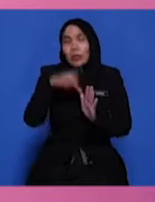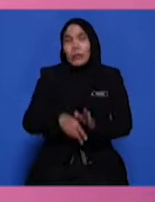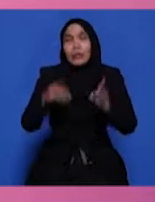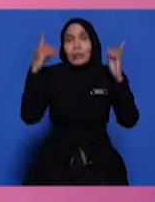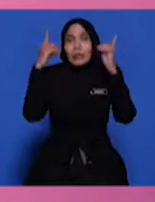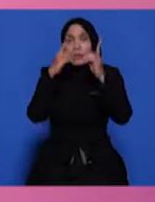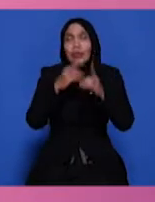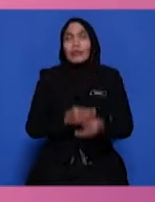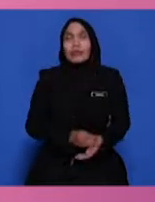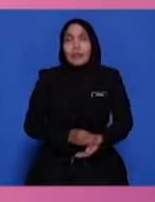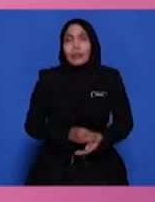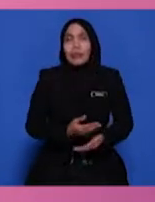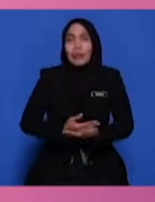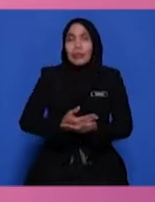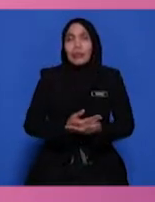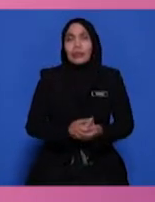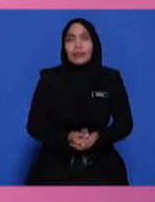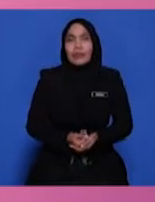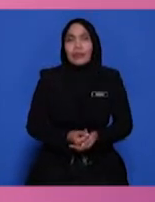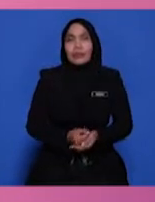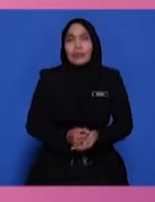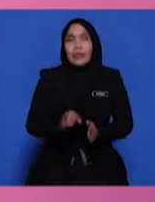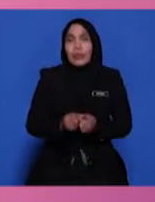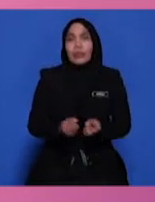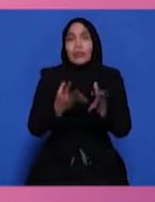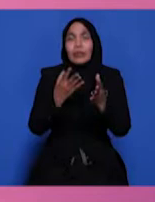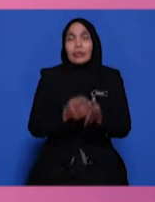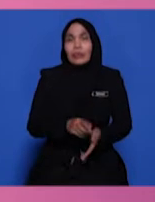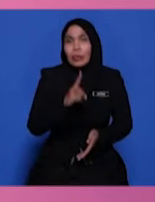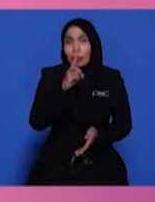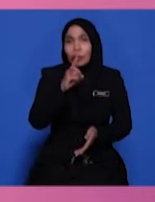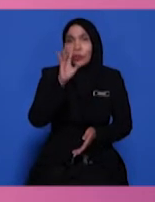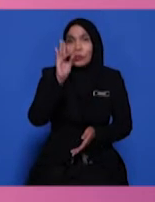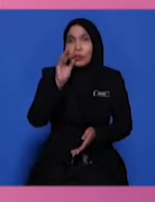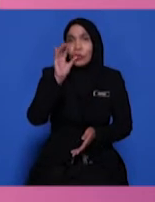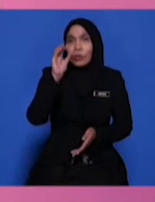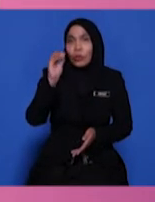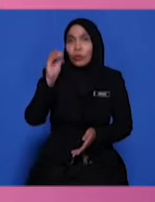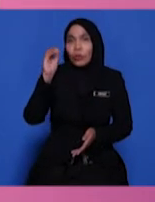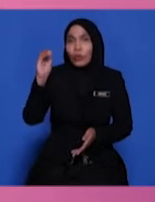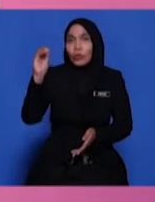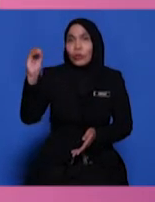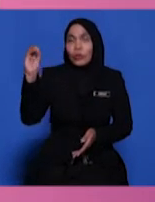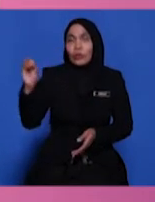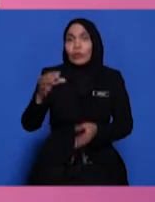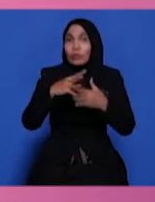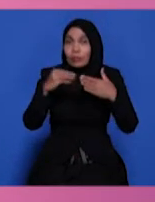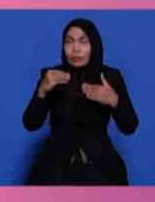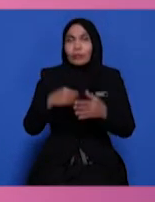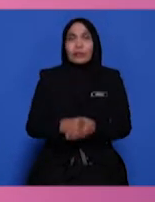RM170,000 dalam masa 18 tahun dari sekarang. Berikut adalah plan kewangan Encik